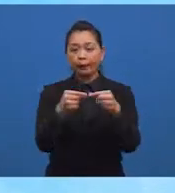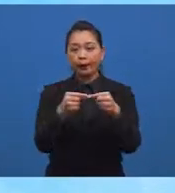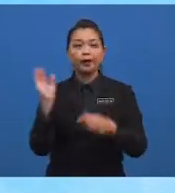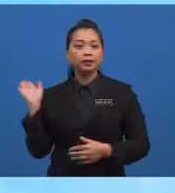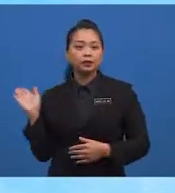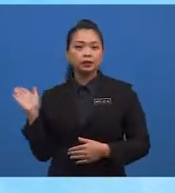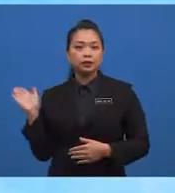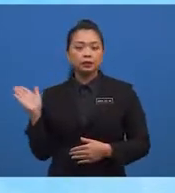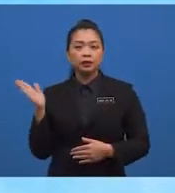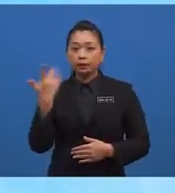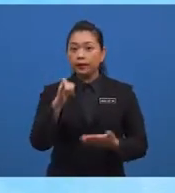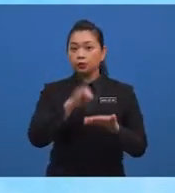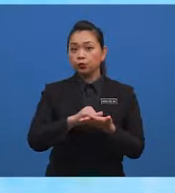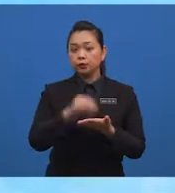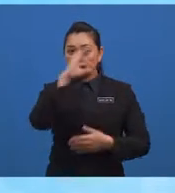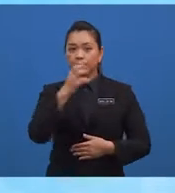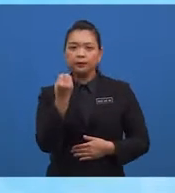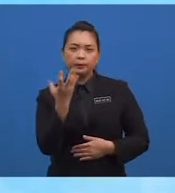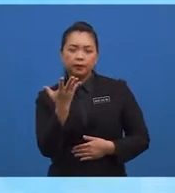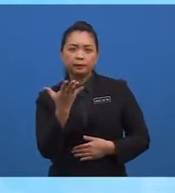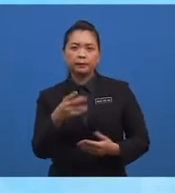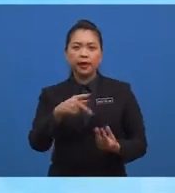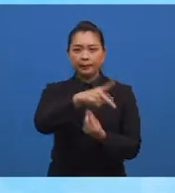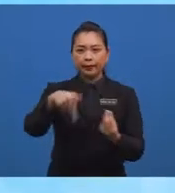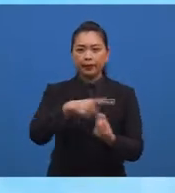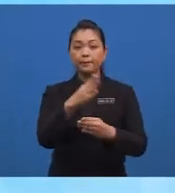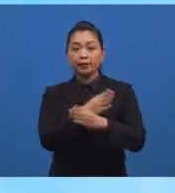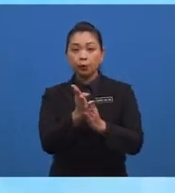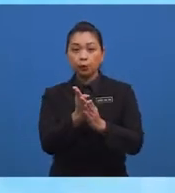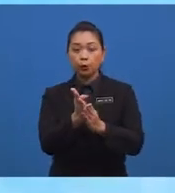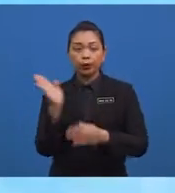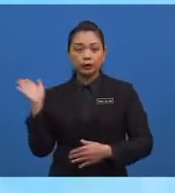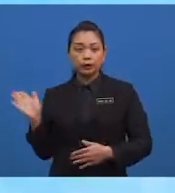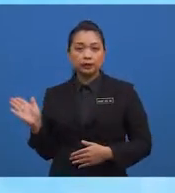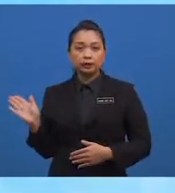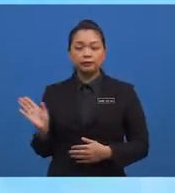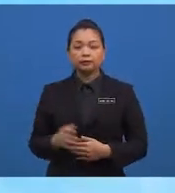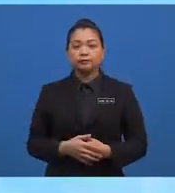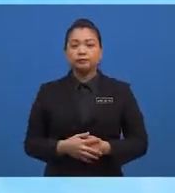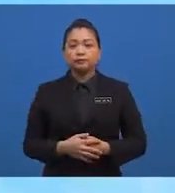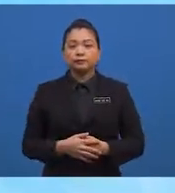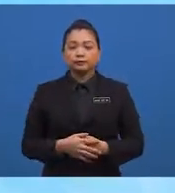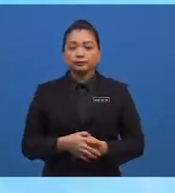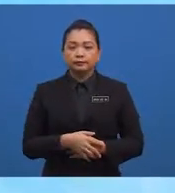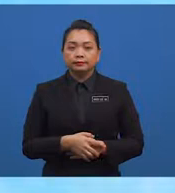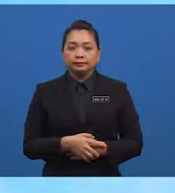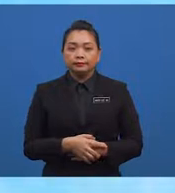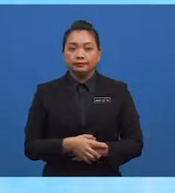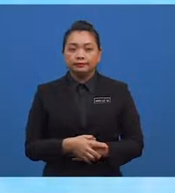ini? B. Berapakah perimeter bentuk gabungan ini?